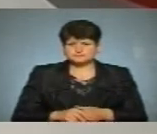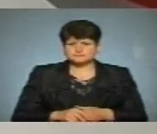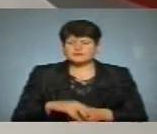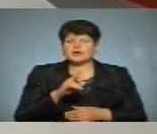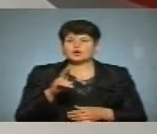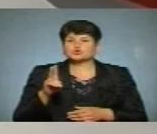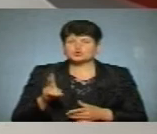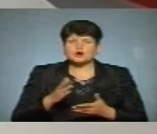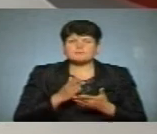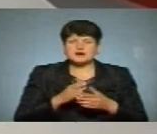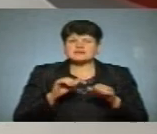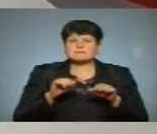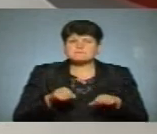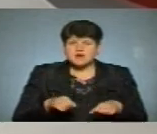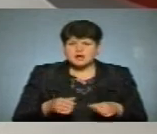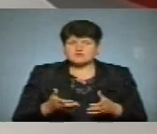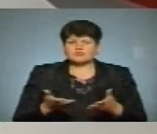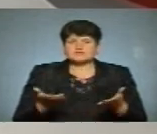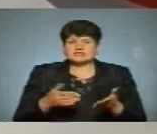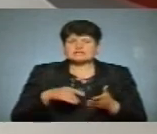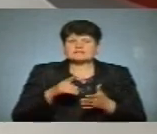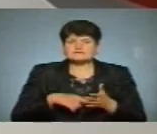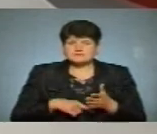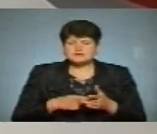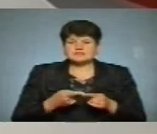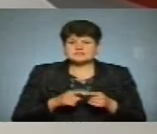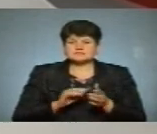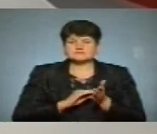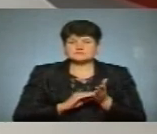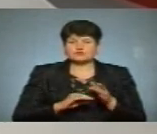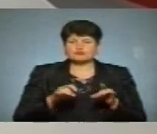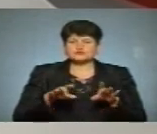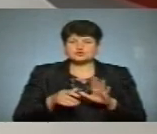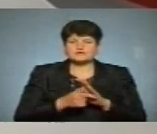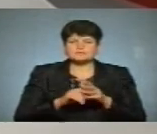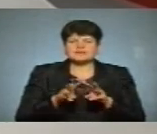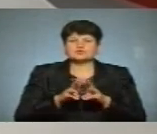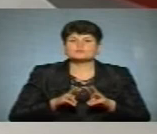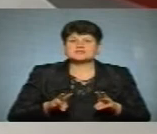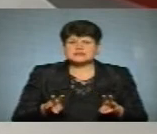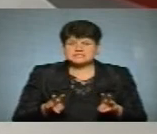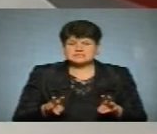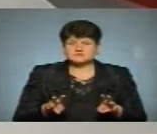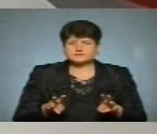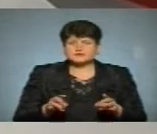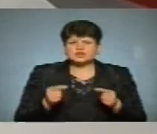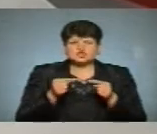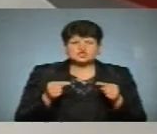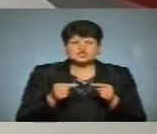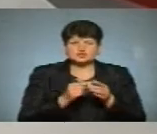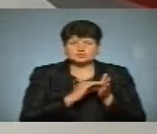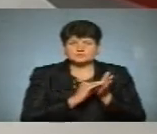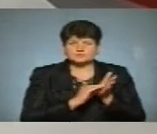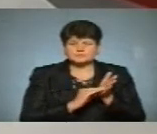Хто має право, які віросповідання, це визначено постановою Кабінету міністрів. Чітко